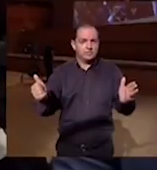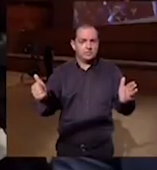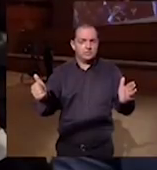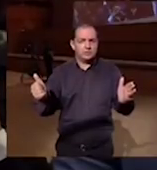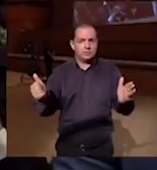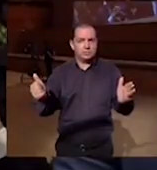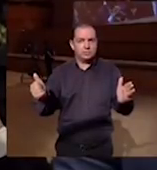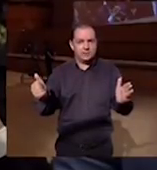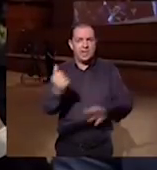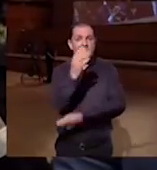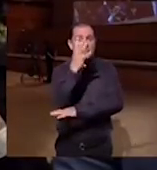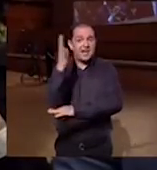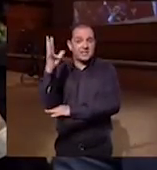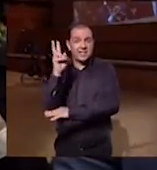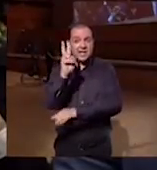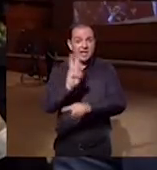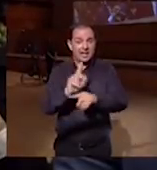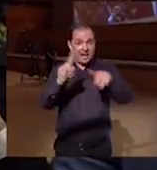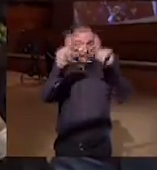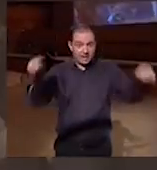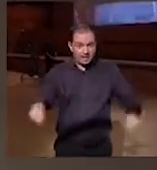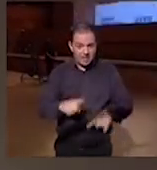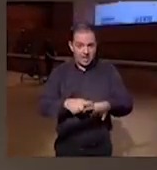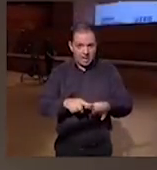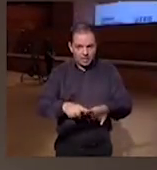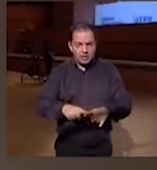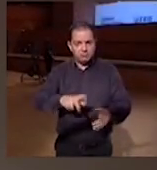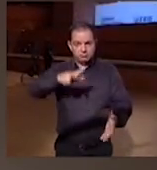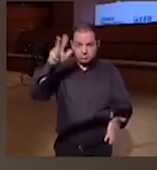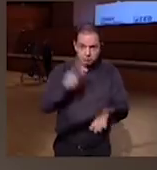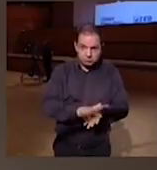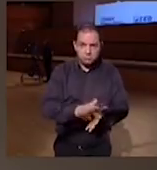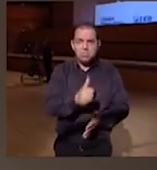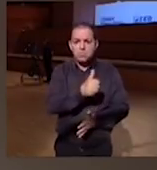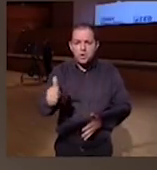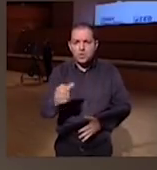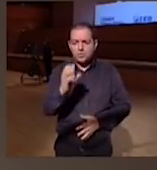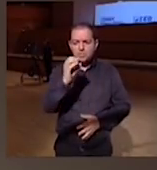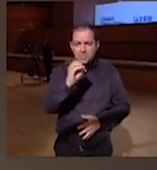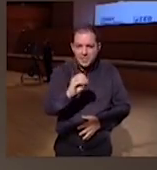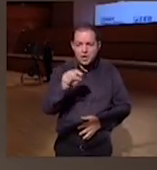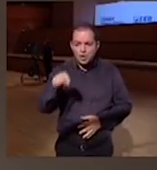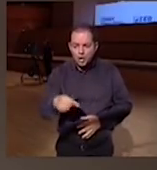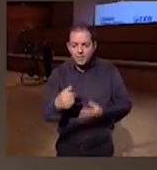κυρωθεί δασικοί χάρτες στη χώρα που κάλυπταν μόλις το